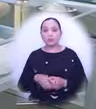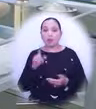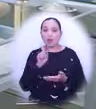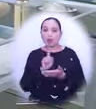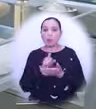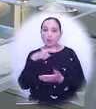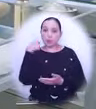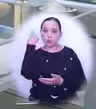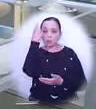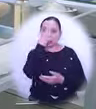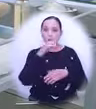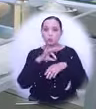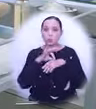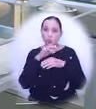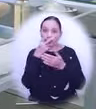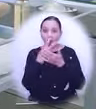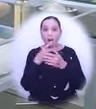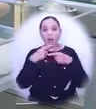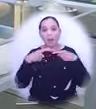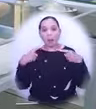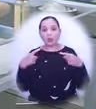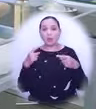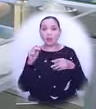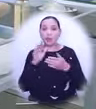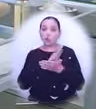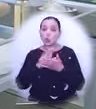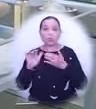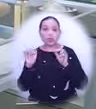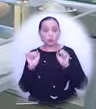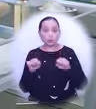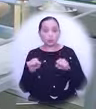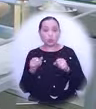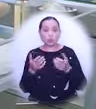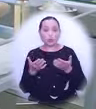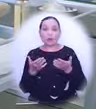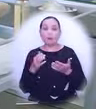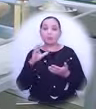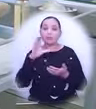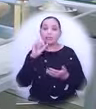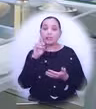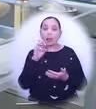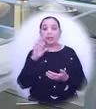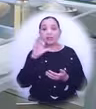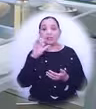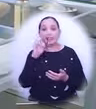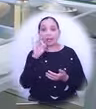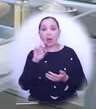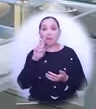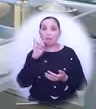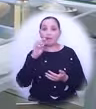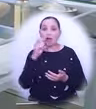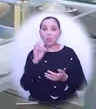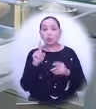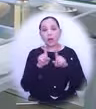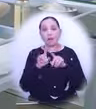Albatta yuz turiga qarab har xil usulda tozalash mumkin. Skatka, scrub, brushing ham